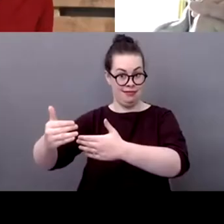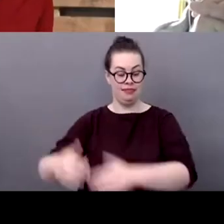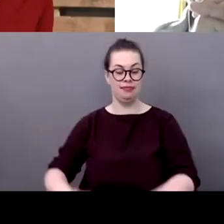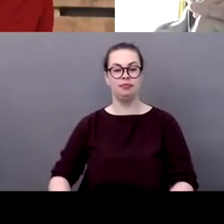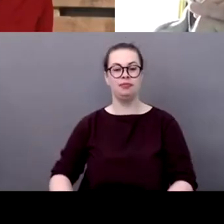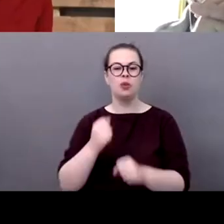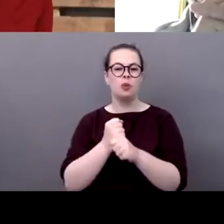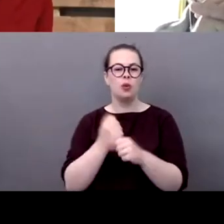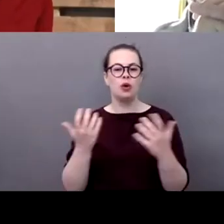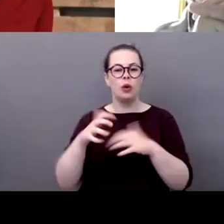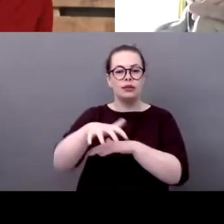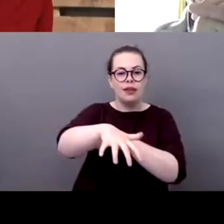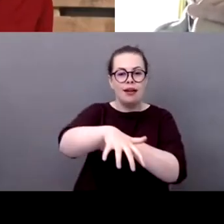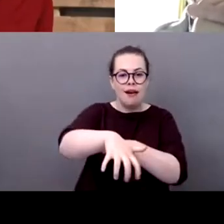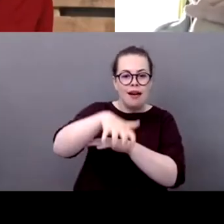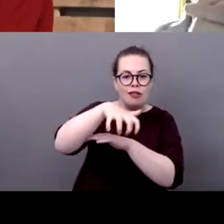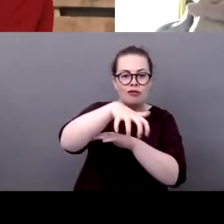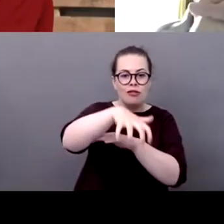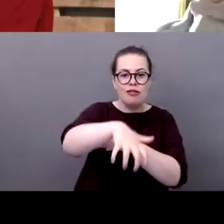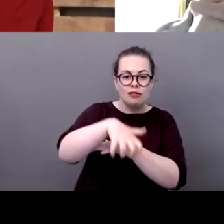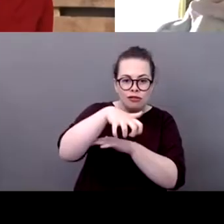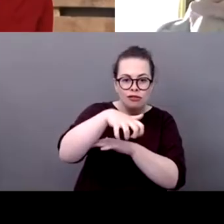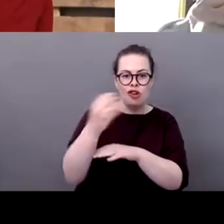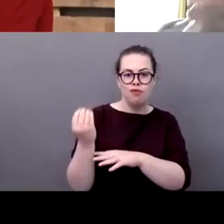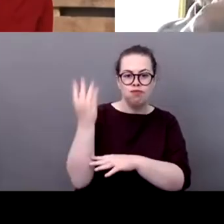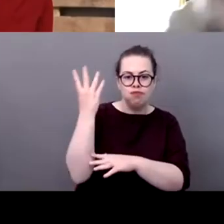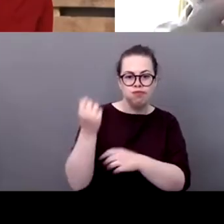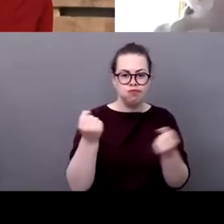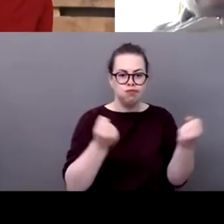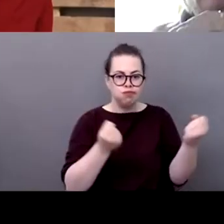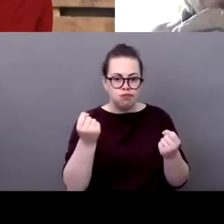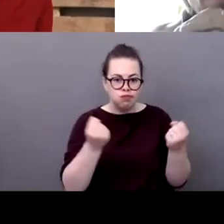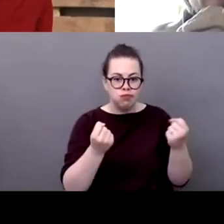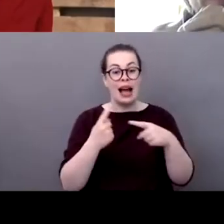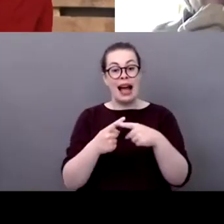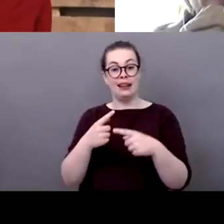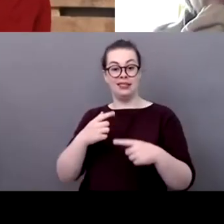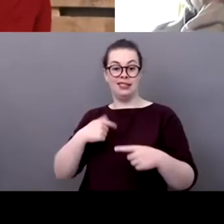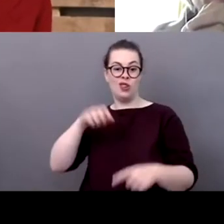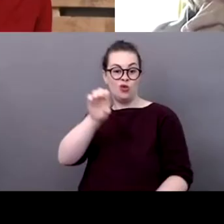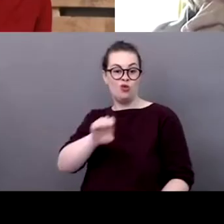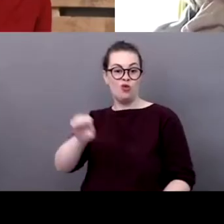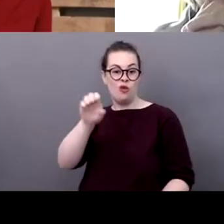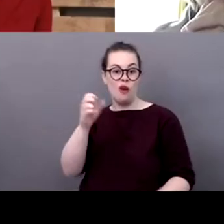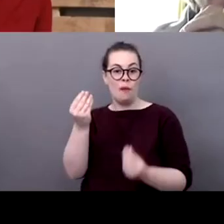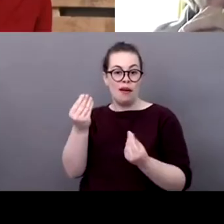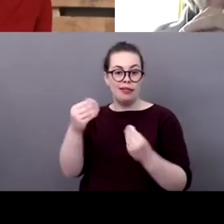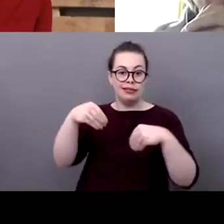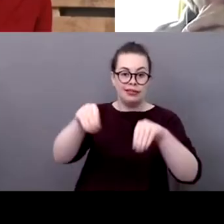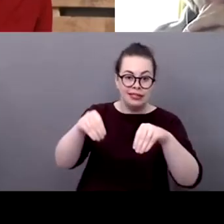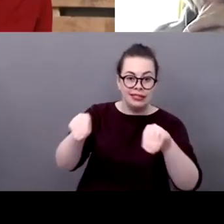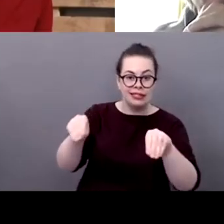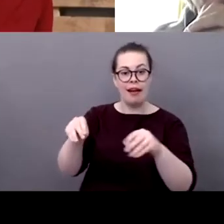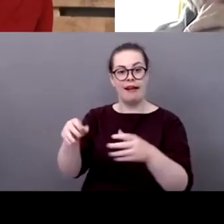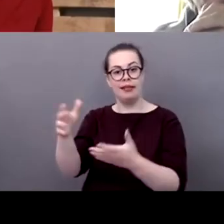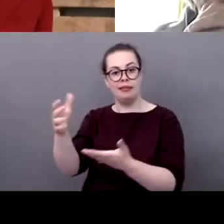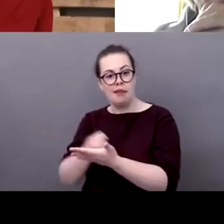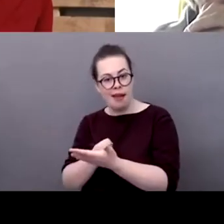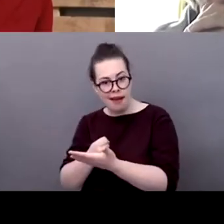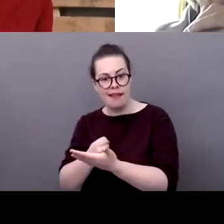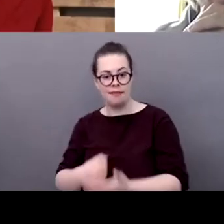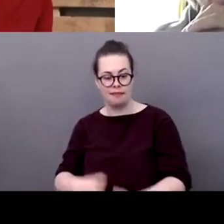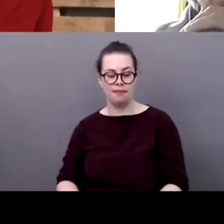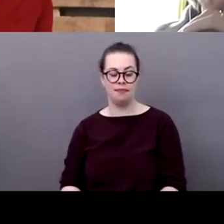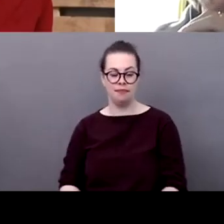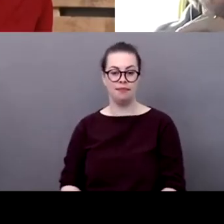de coprésident de l'intergroupe, ou en tout cas du groupe sport au sein du Parlement européen, qui n'est pas une matière qui est directement traitée dans les commissions, sauf dans la